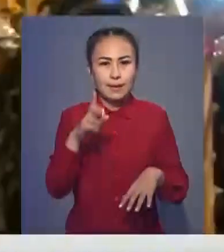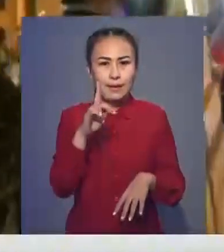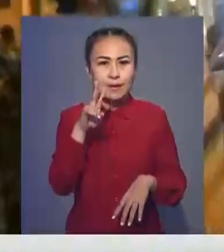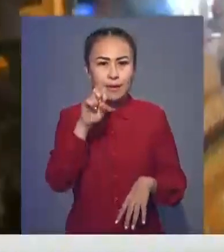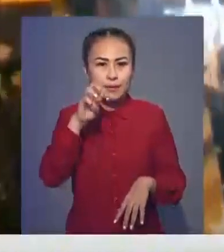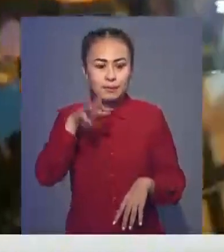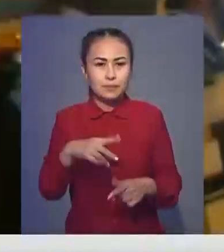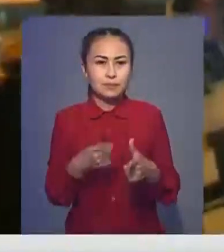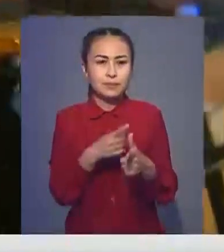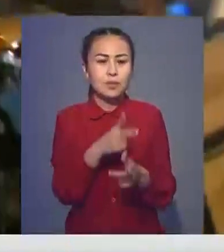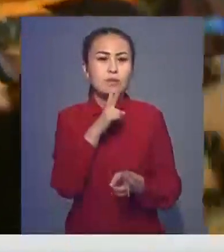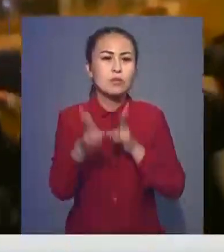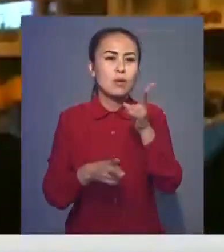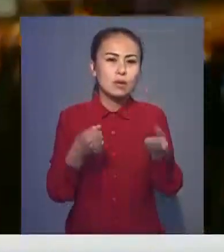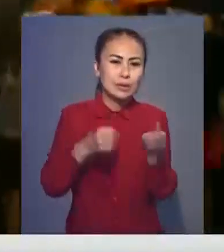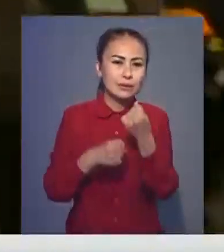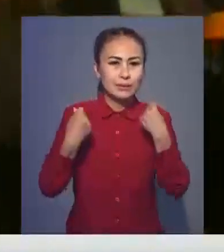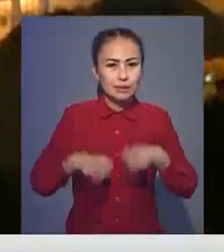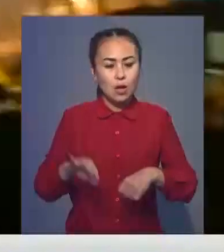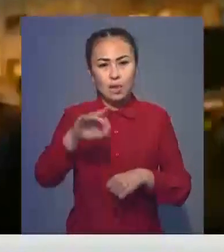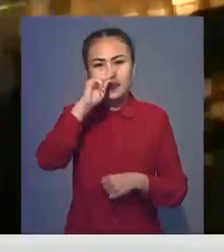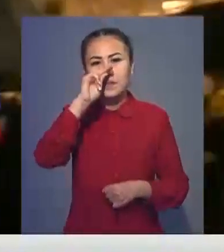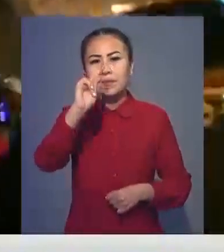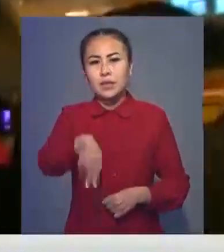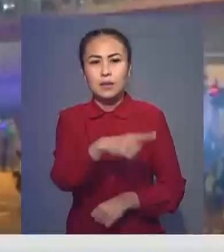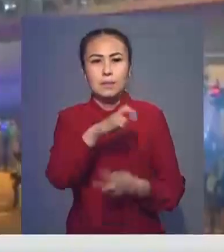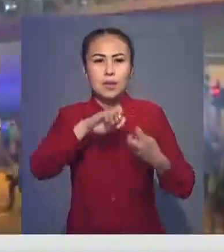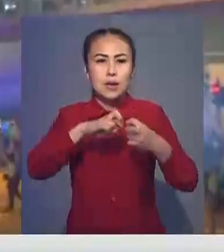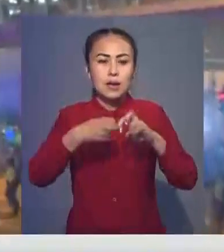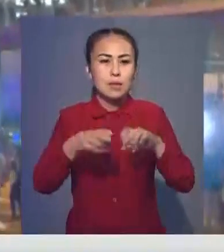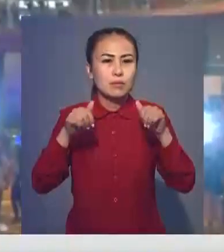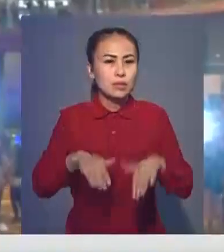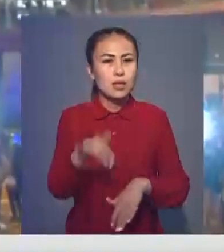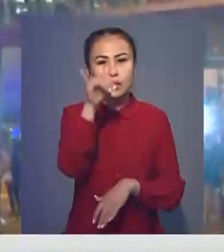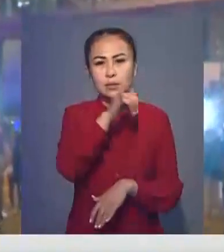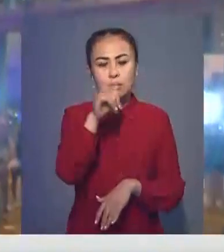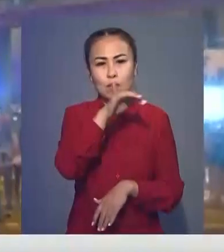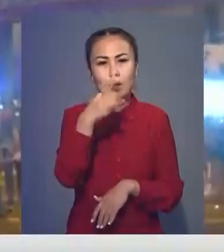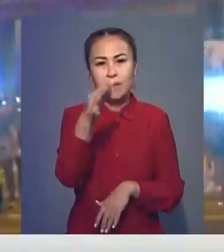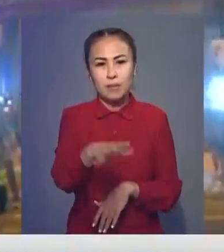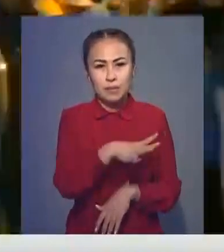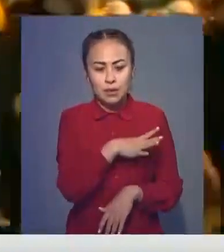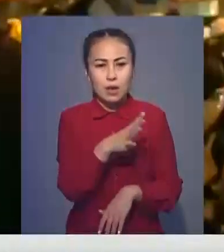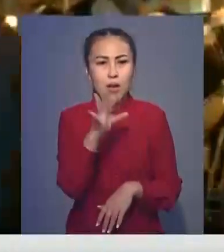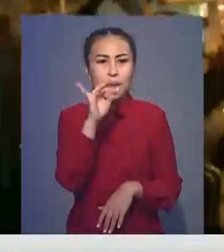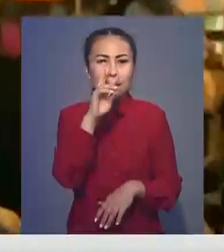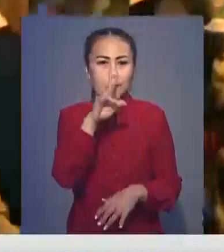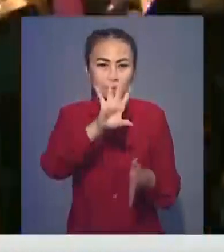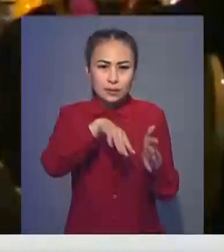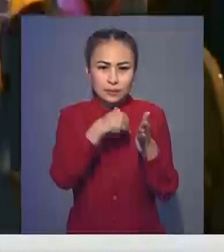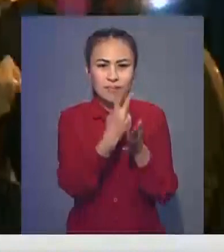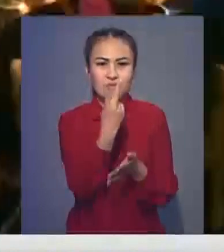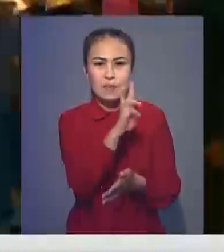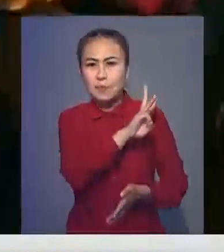Лам ереуіл кезіндегі зорлық-зомбылықты айыптап, бұл мәселенің шешімі емес екенін жеткізді. Естеріңізге сала кетсек, маусымнан бері